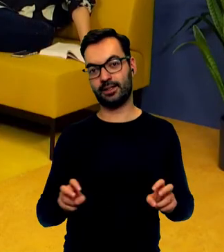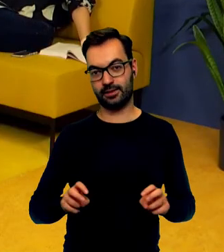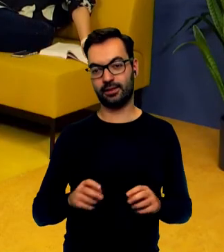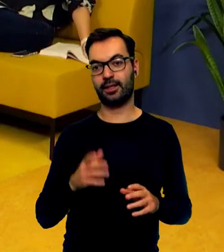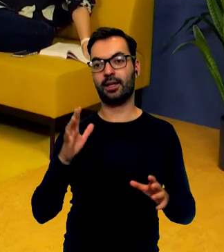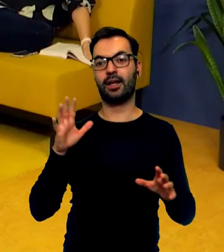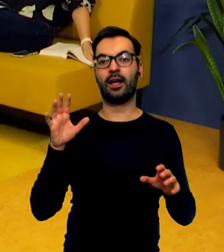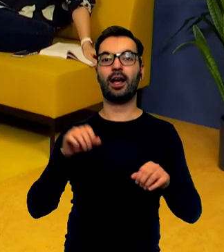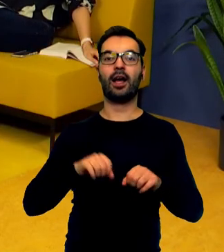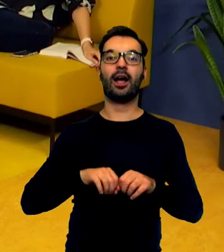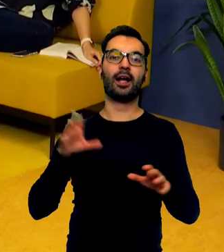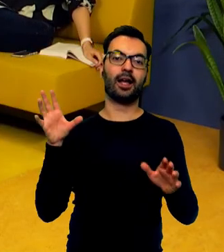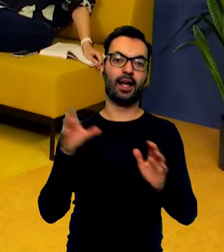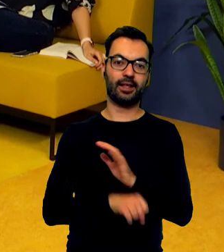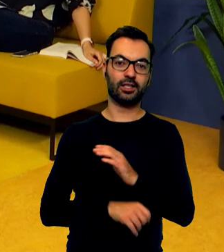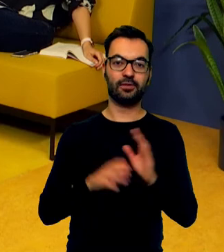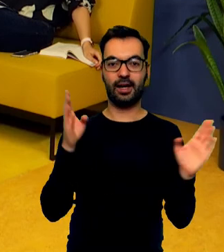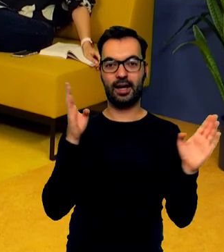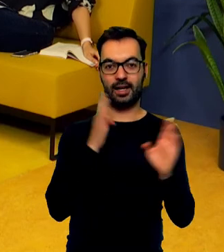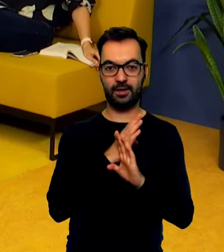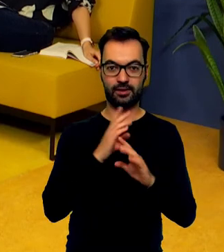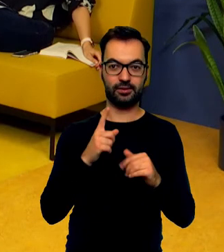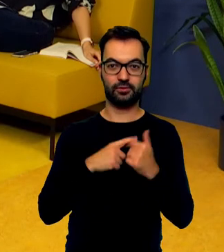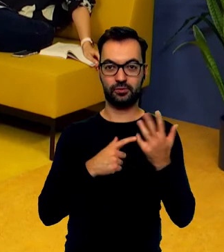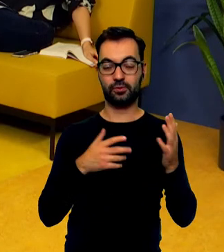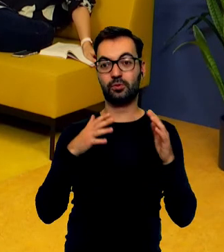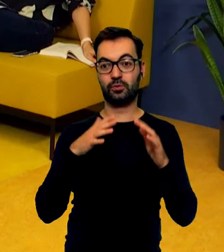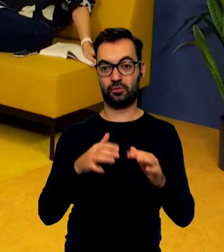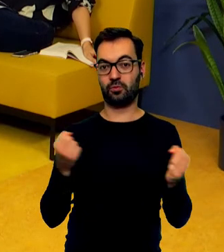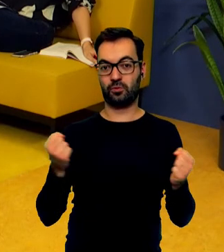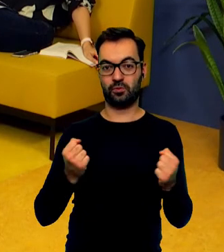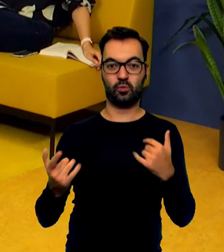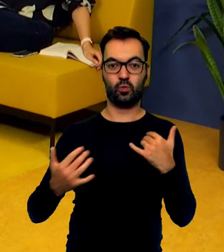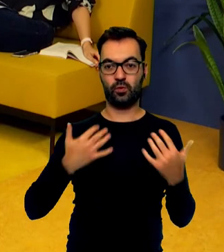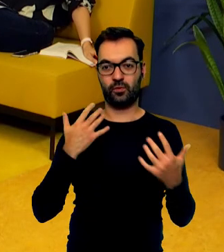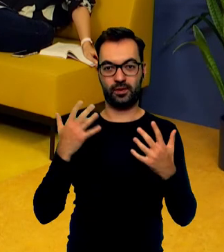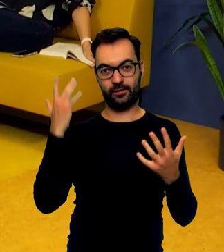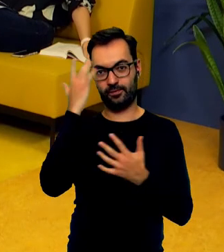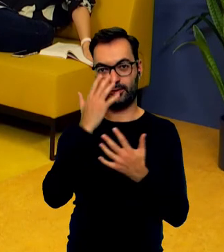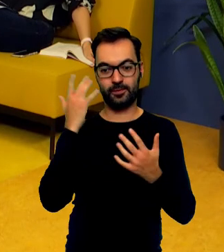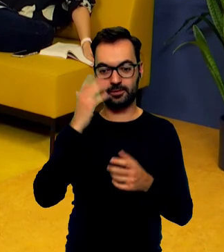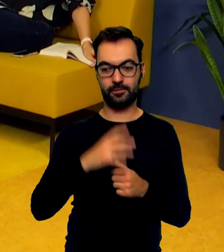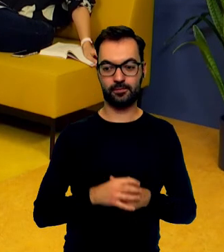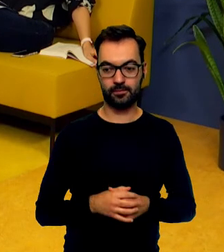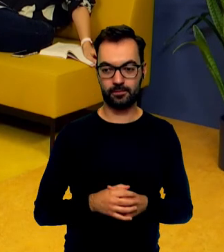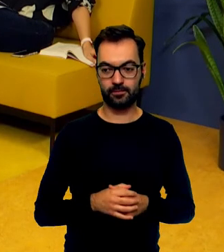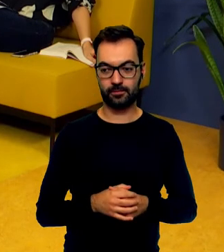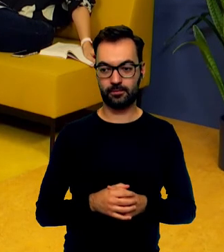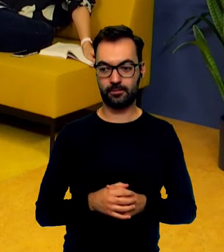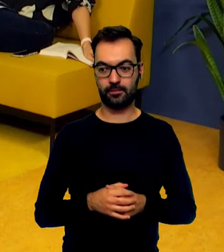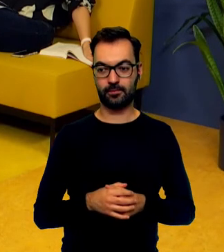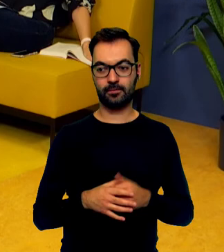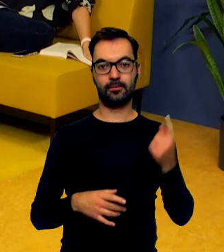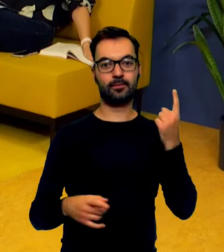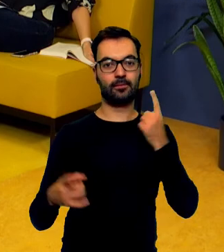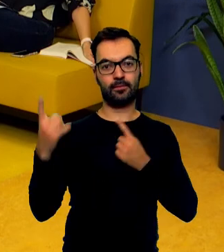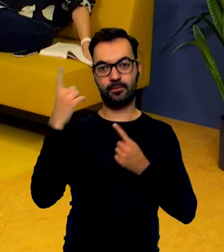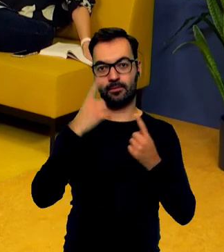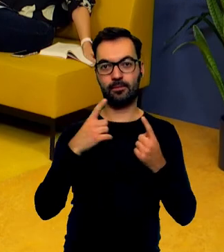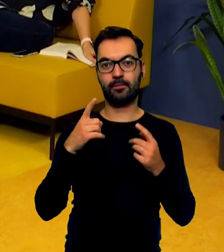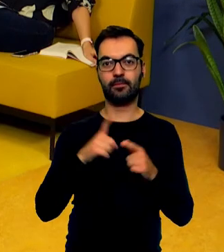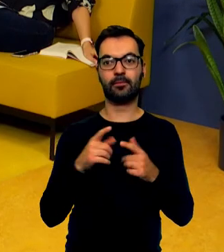Kolejny kryzys finansowy, katastrofa klimatyczna. To wszystko niezwykle mocno oddziałuje na wyobraźnię. Myślę, że bardzo